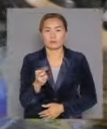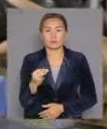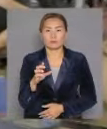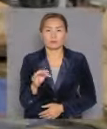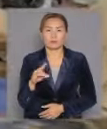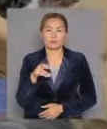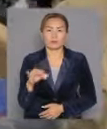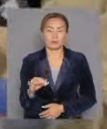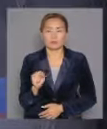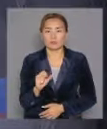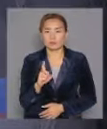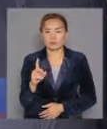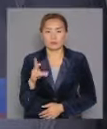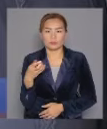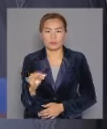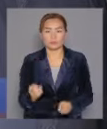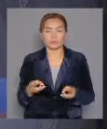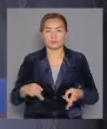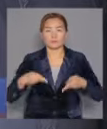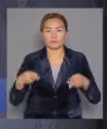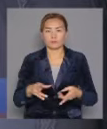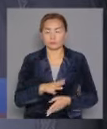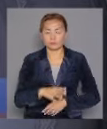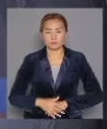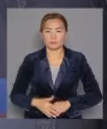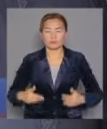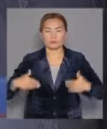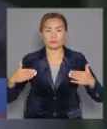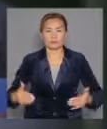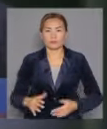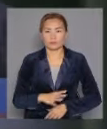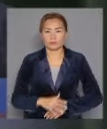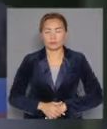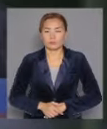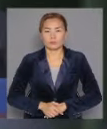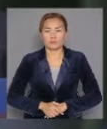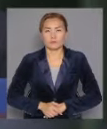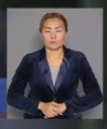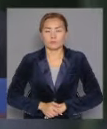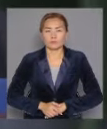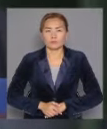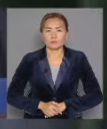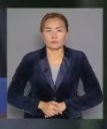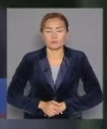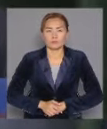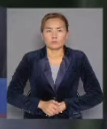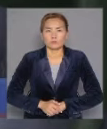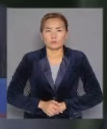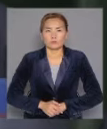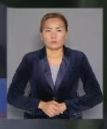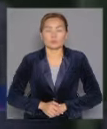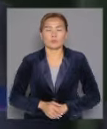Мүфти Сансыбай Шоқанов арнайы келіп, құттықтау сөз сөйлеп, лентасын қиды. Бабам Қазақта жақсы